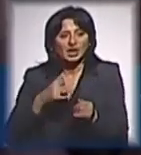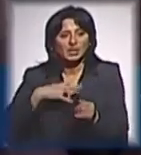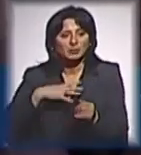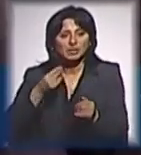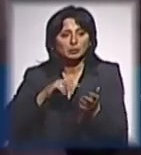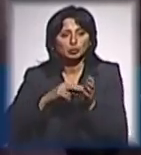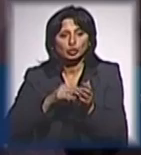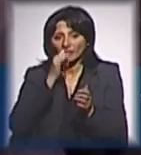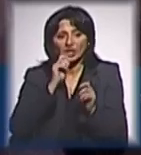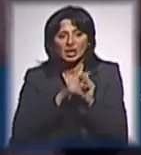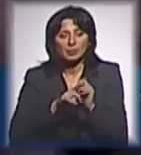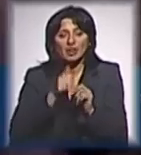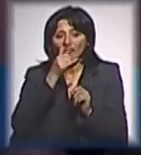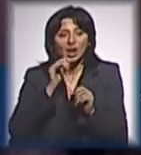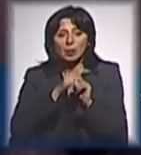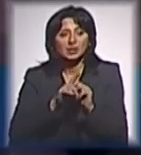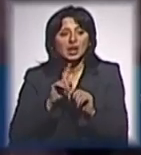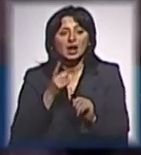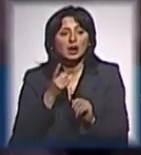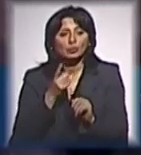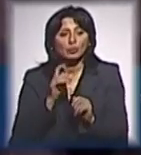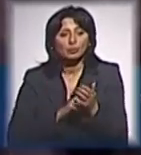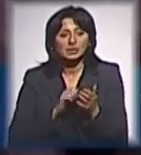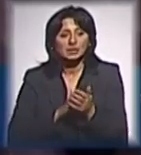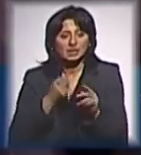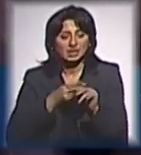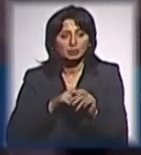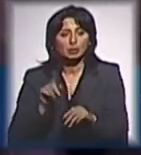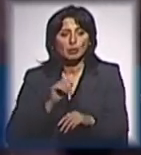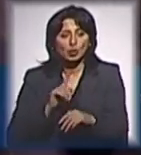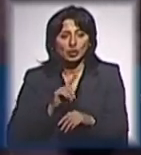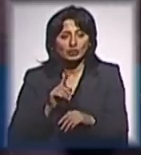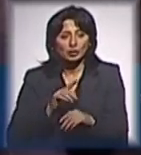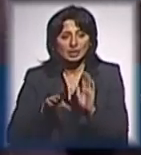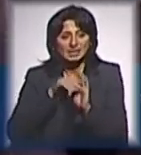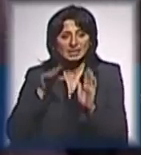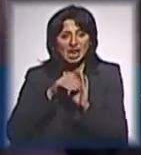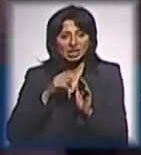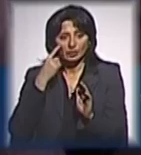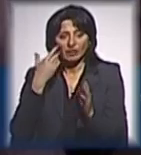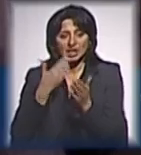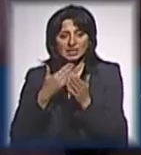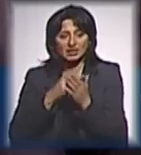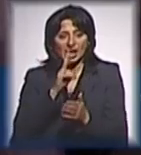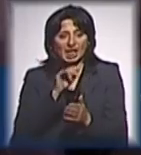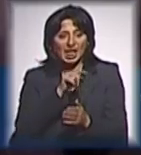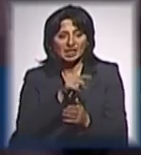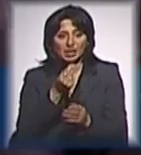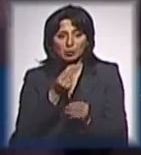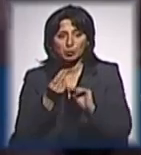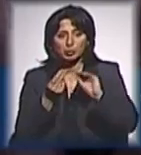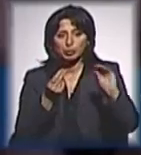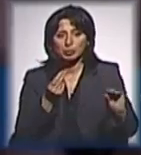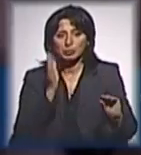თბილისის ბიუჯეტი მას ვერაფინანსებს. ვერაფინანსებს ერთი ელემენტარული მიზეზის გამო, იმიტომ რომ საარჩევნო თვალსაზრისით ქეთასთვის